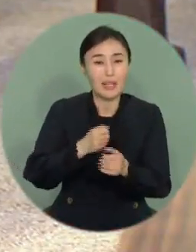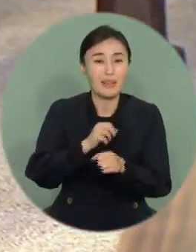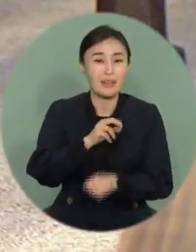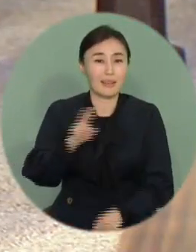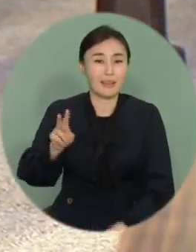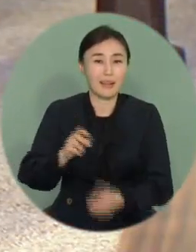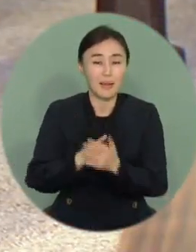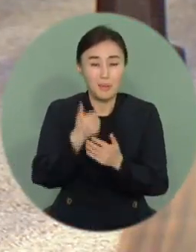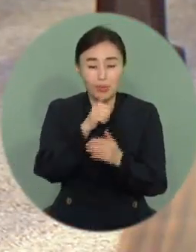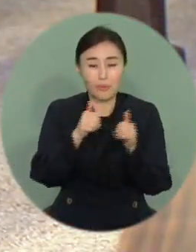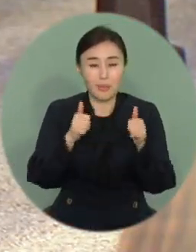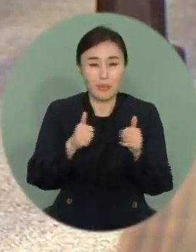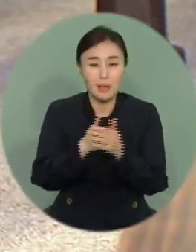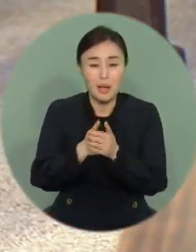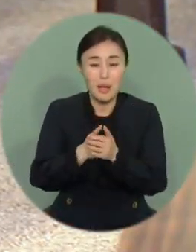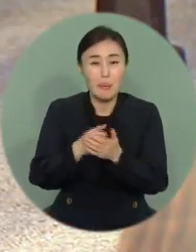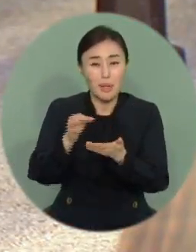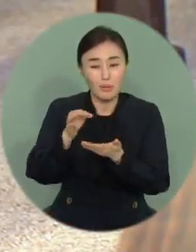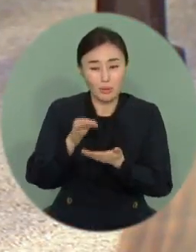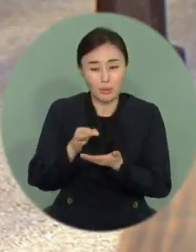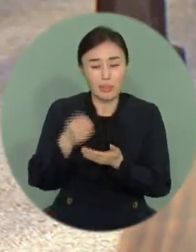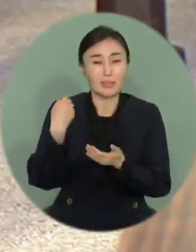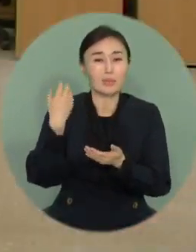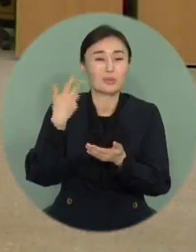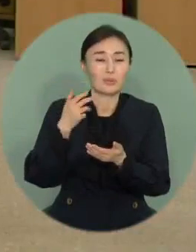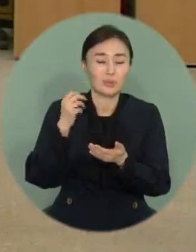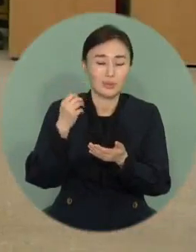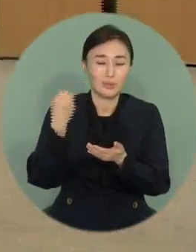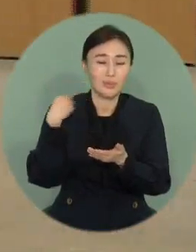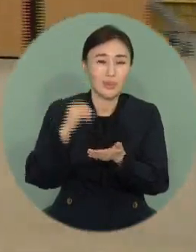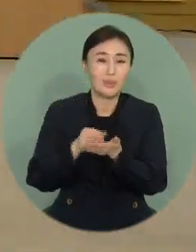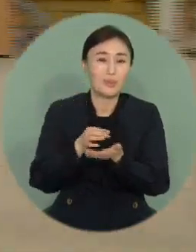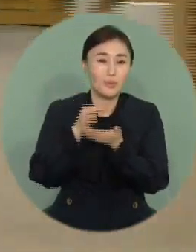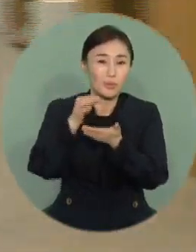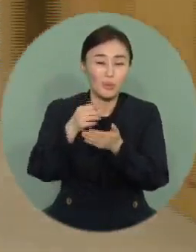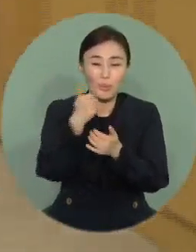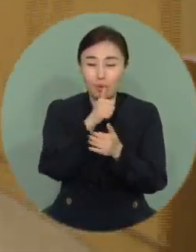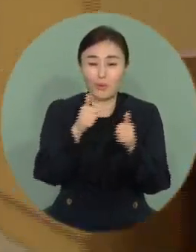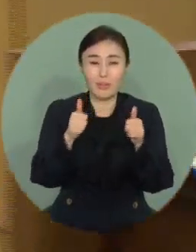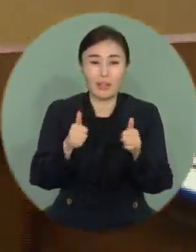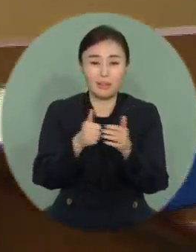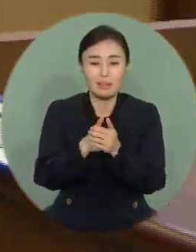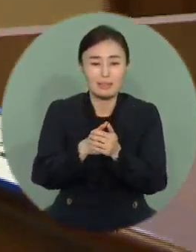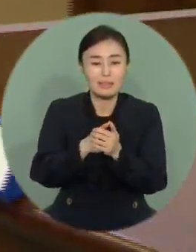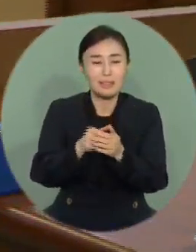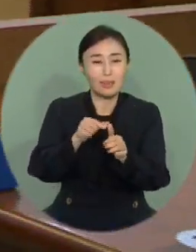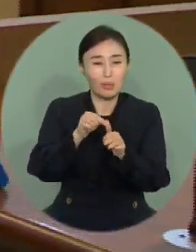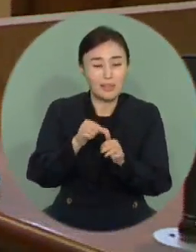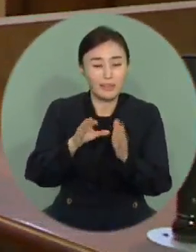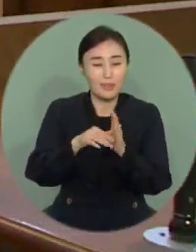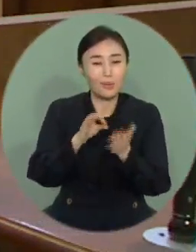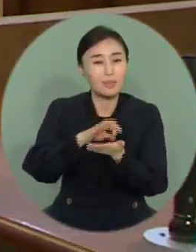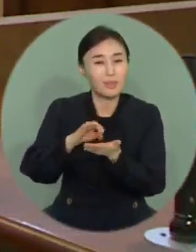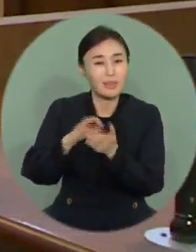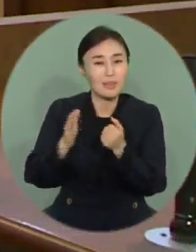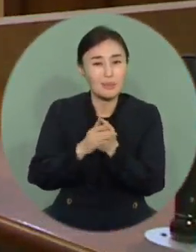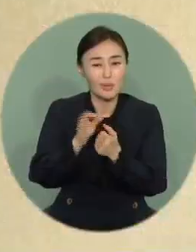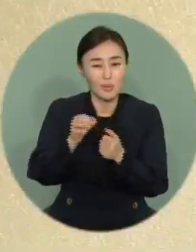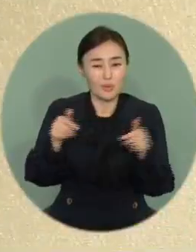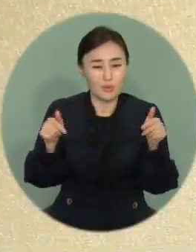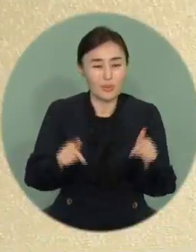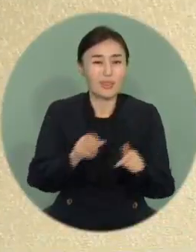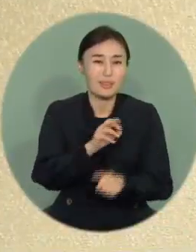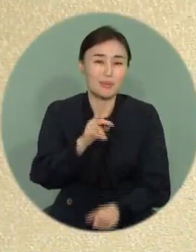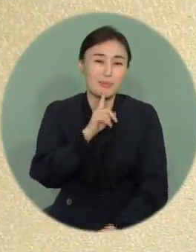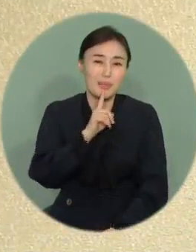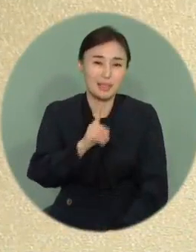택시에게 받은 돈 일부를 돌려줬고 시 측 변호사 선임의 일부를 사용했기 때문에이 비용은 빼야 한다고